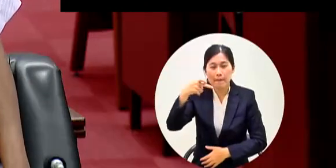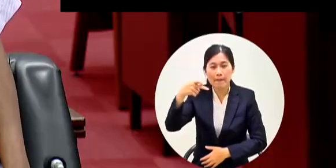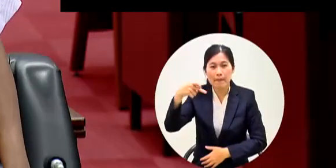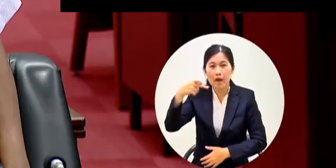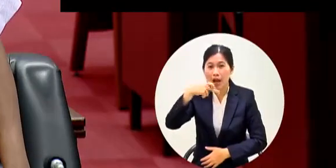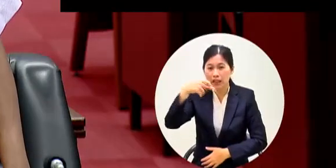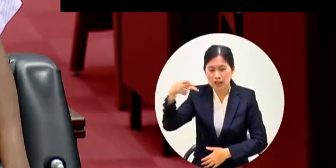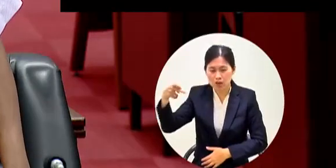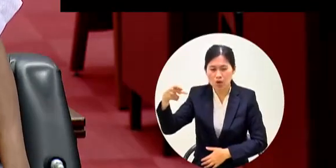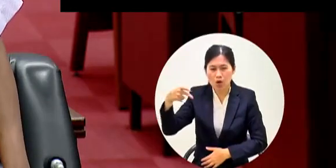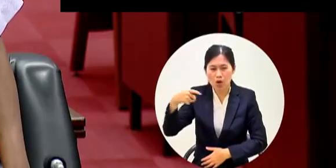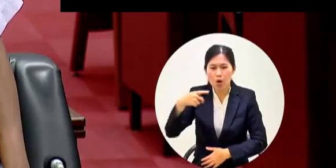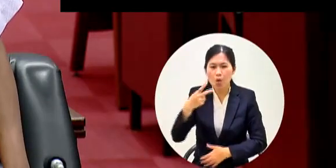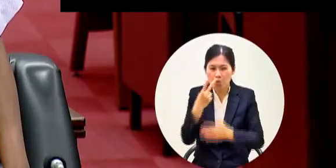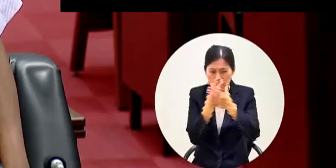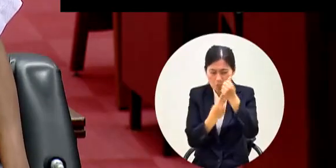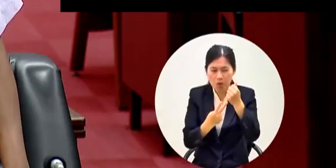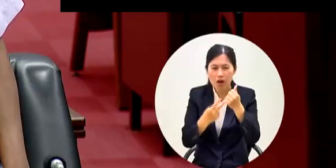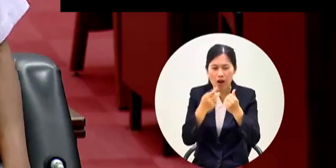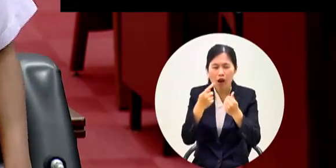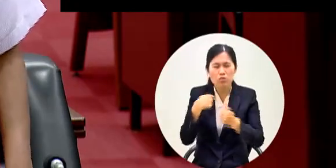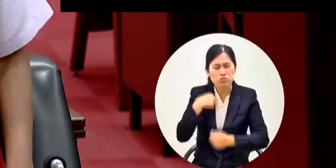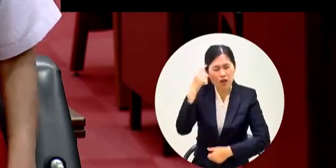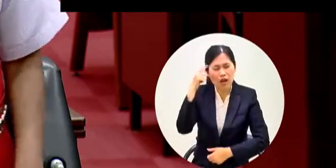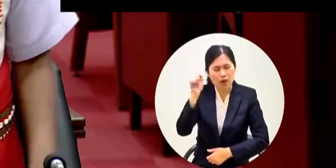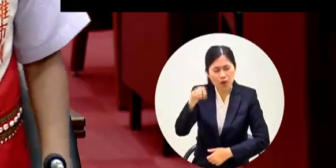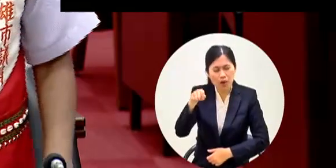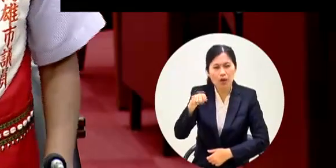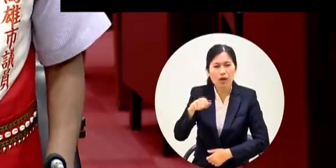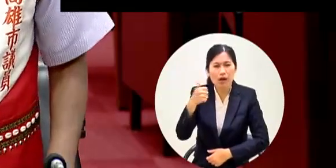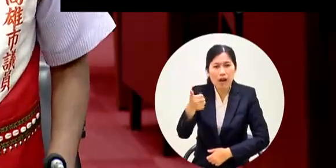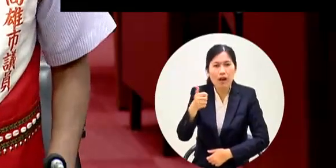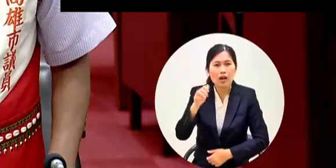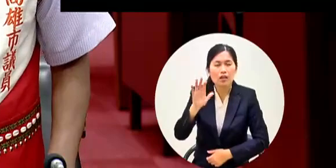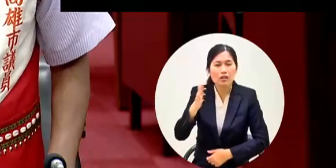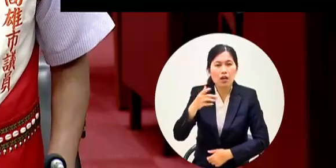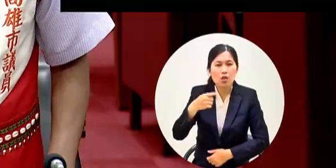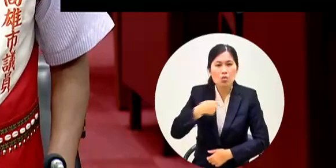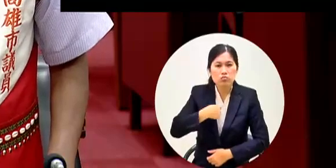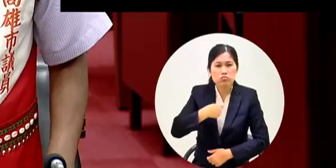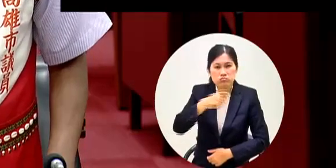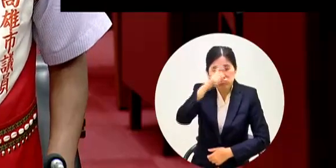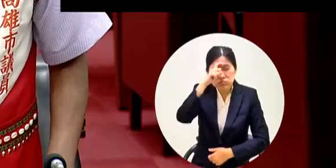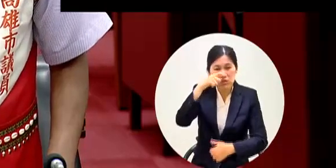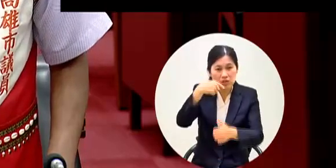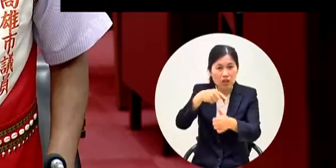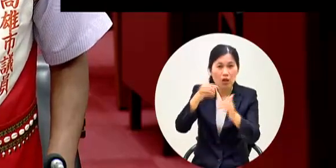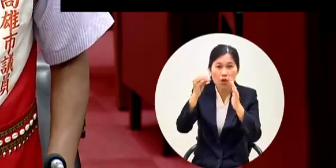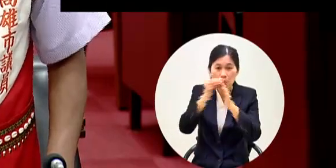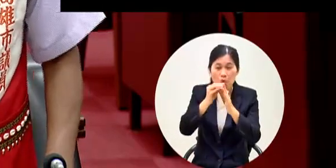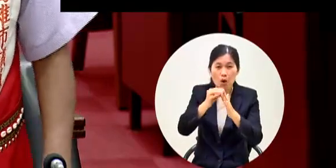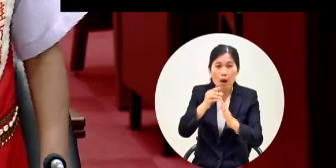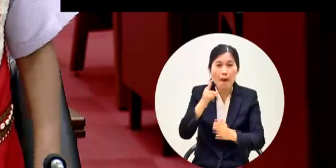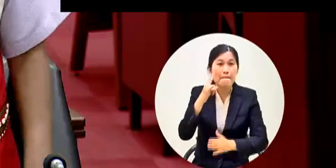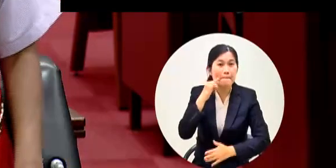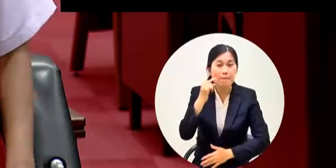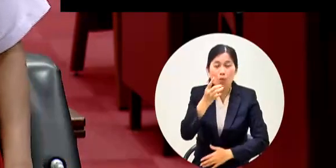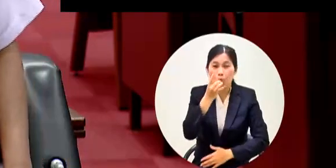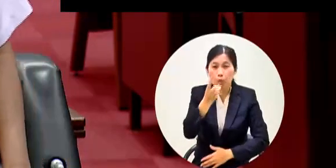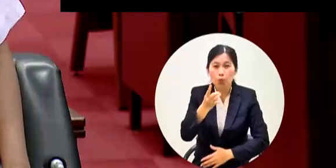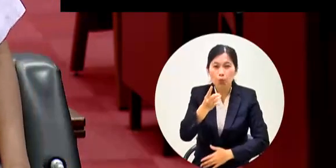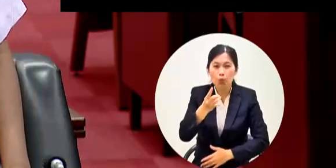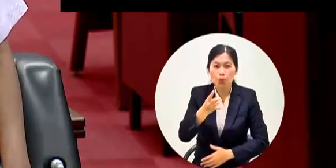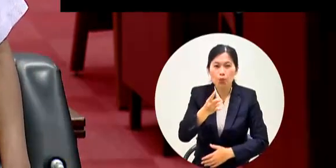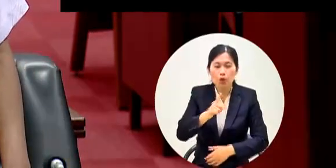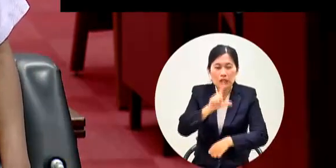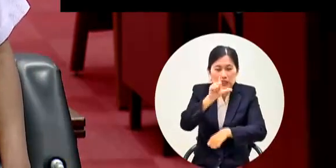入，我想这个要重新的考量。这一点目前我